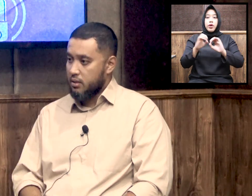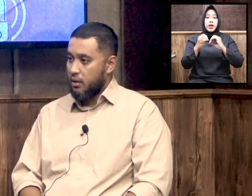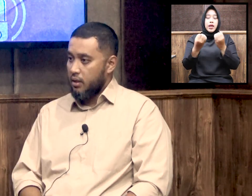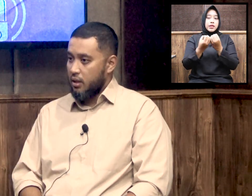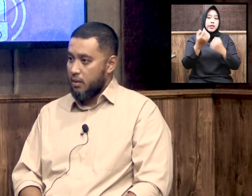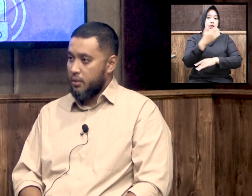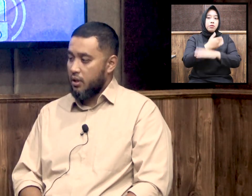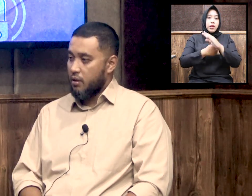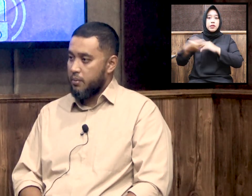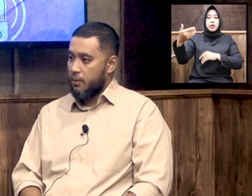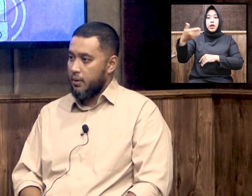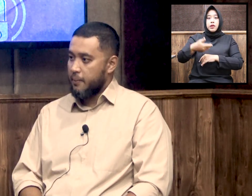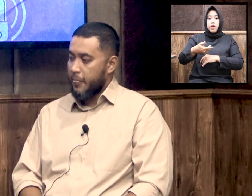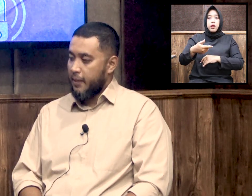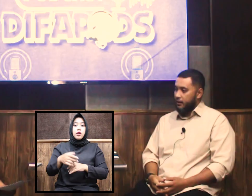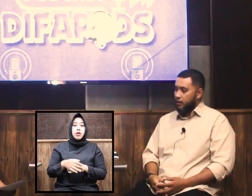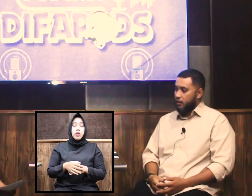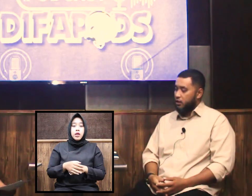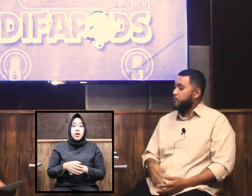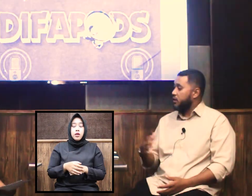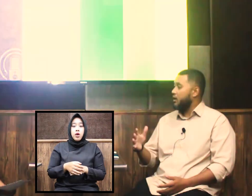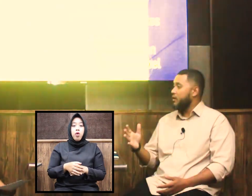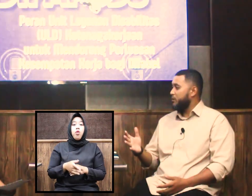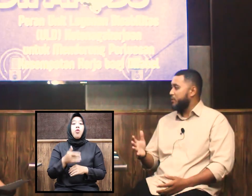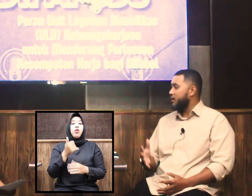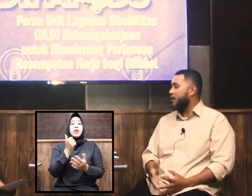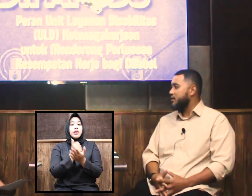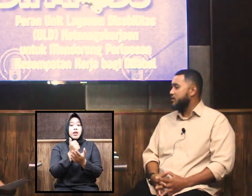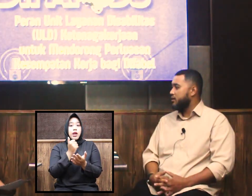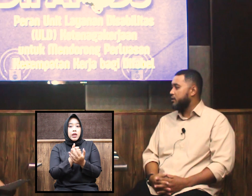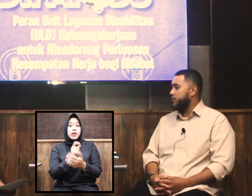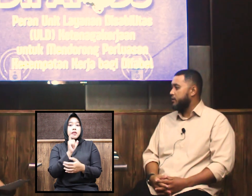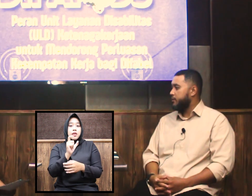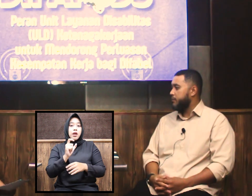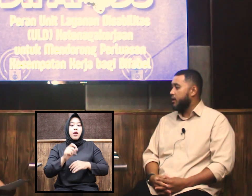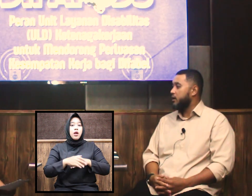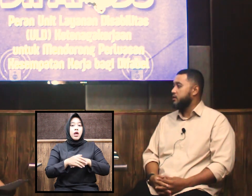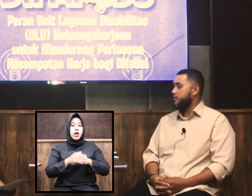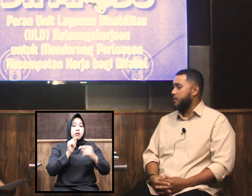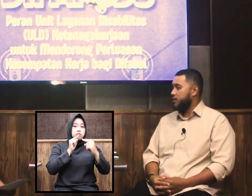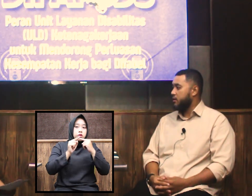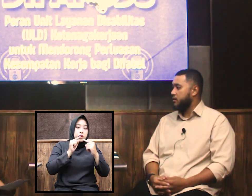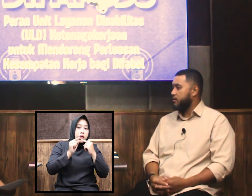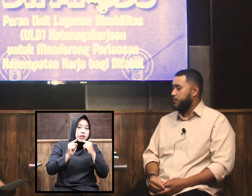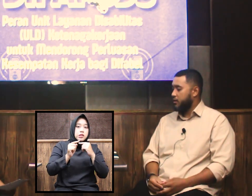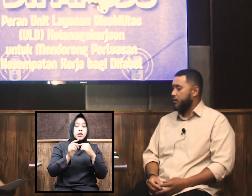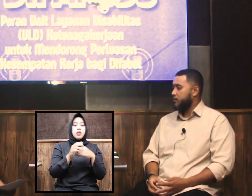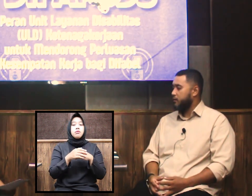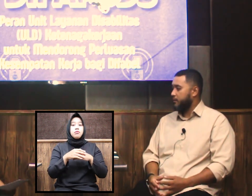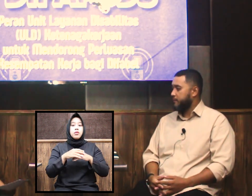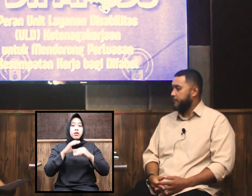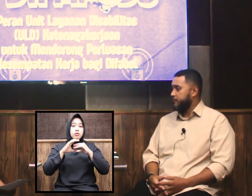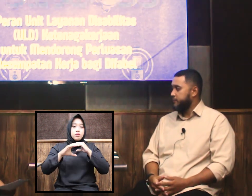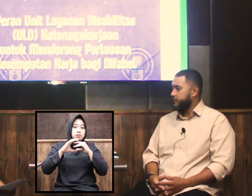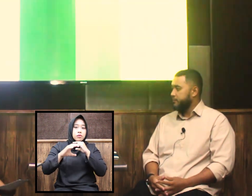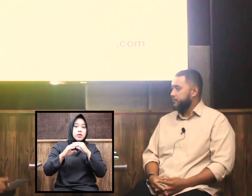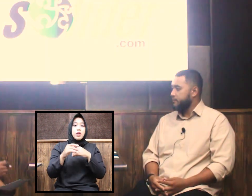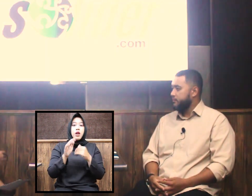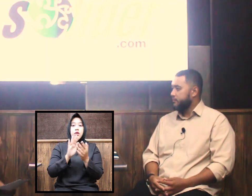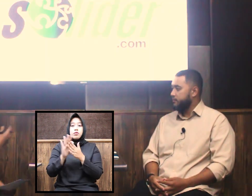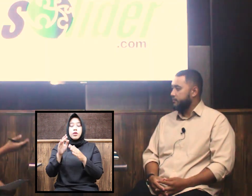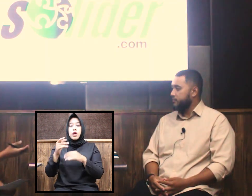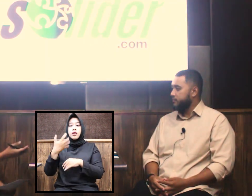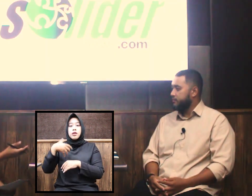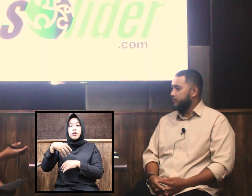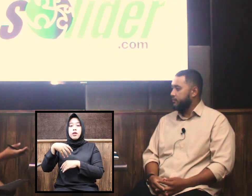disabilitas kita mengetahui bahwa ternyata seperti ini loh berinteraksi dengan teman-teman penyenang disabilitas seperti itu itu berarti